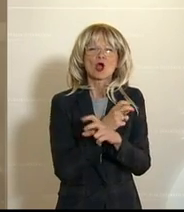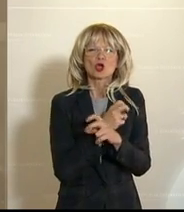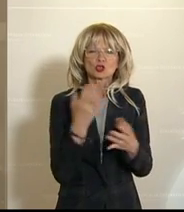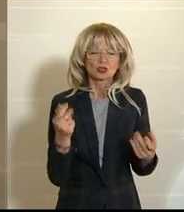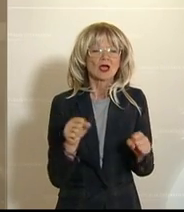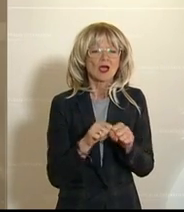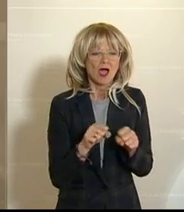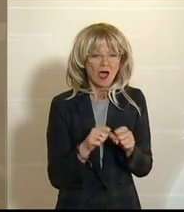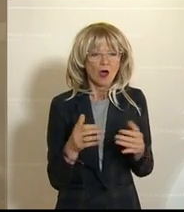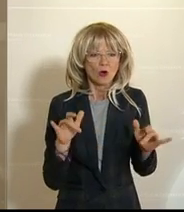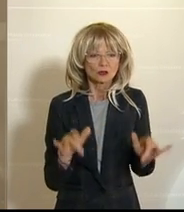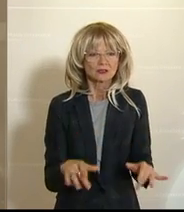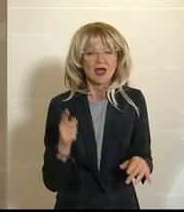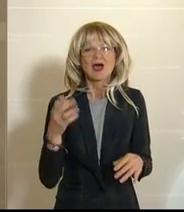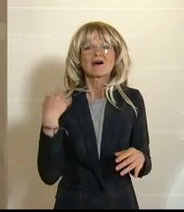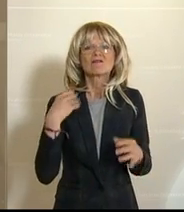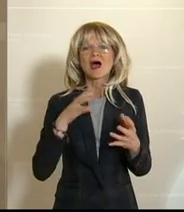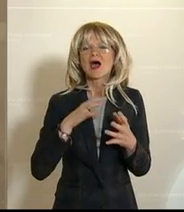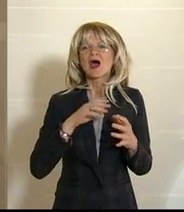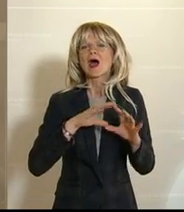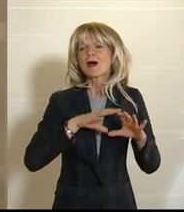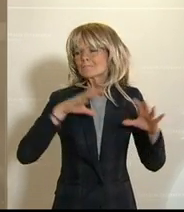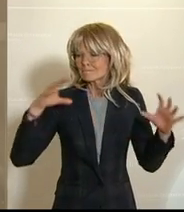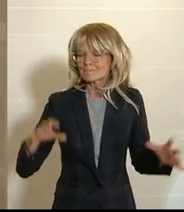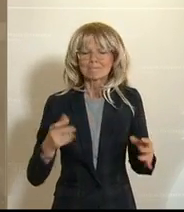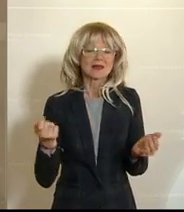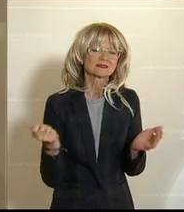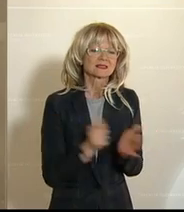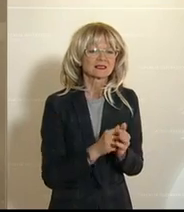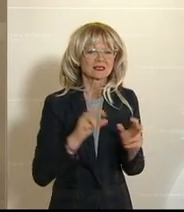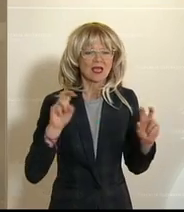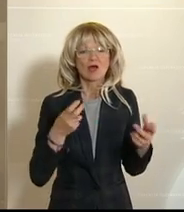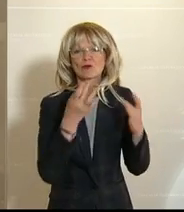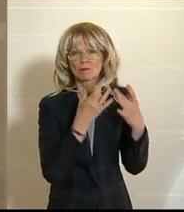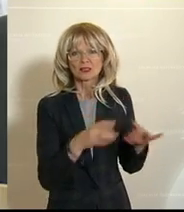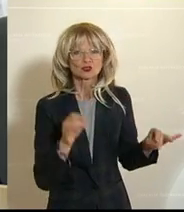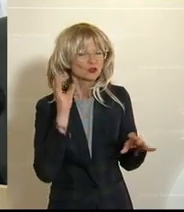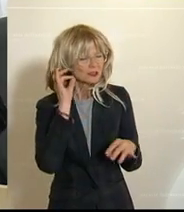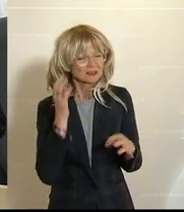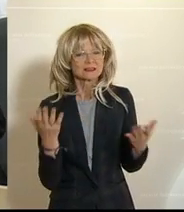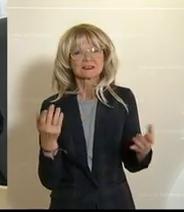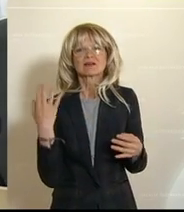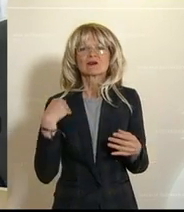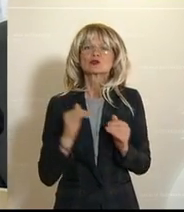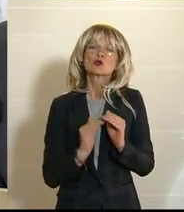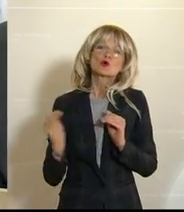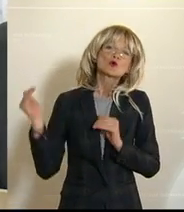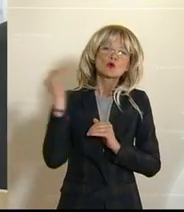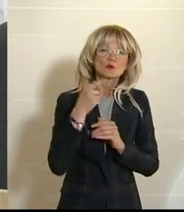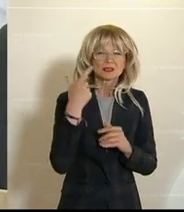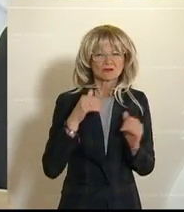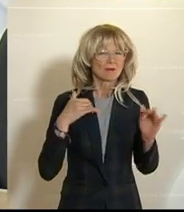gestärkt hat. Die Massenkaufkraft auch von Pensionistinnen, die, wie bereits erwähnt, mit über 2 Millionen ja nicht so wenig sind.